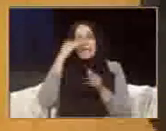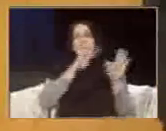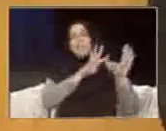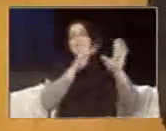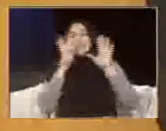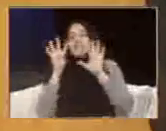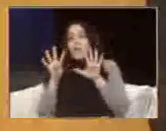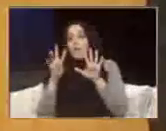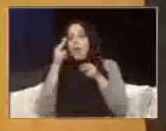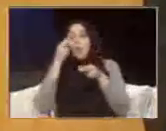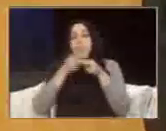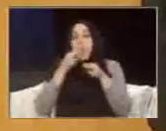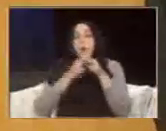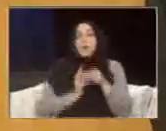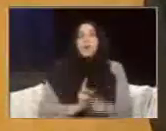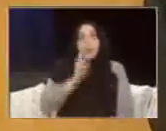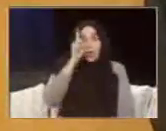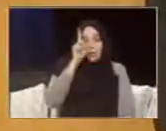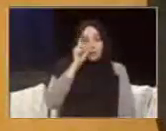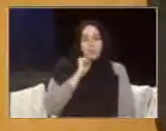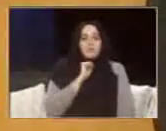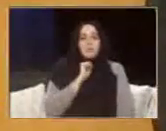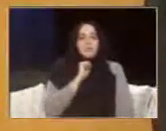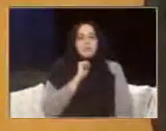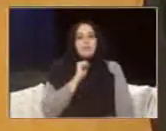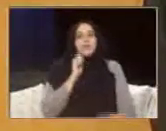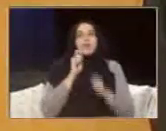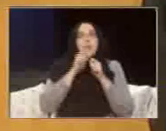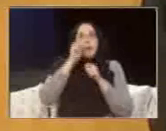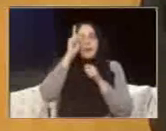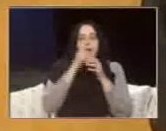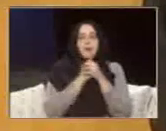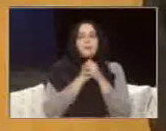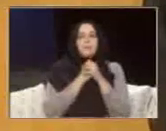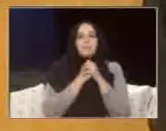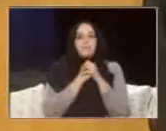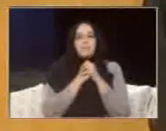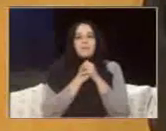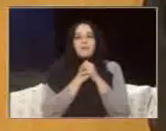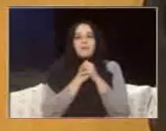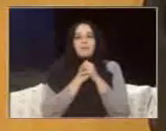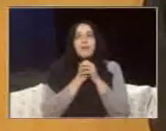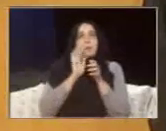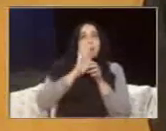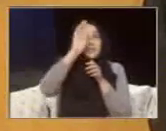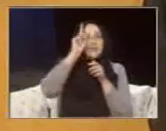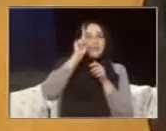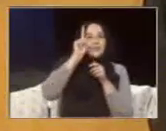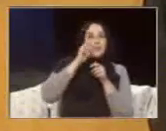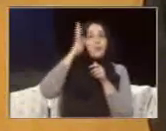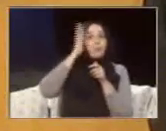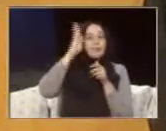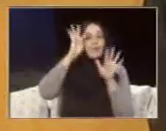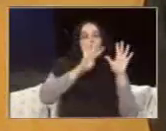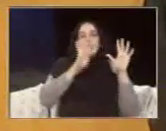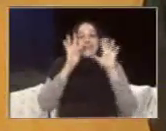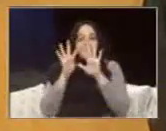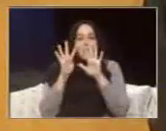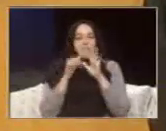اسما جليلا، تعالى الله سبحانه وتعالى بأسمائه العليا وصفاته وكمالاته سبحانه وتعالى،